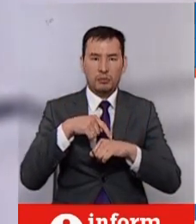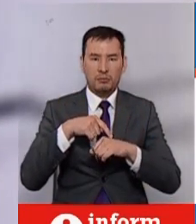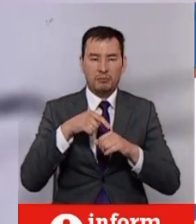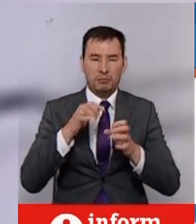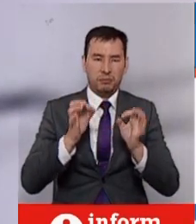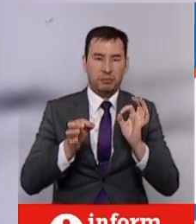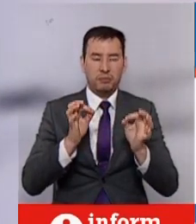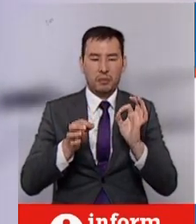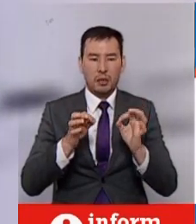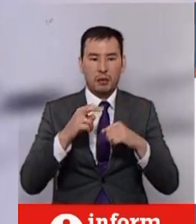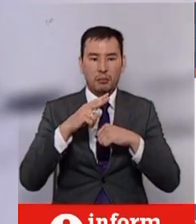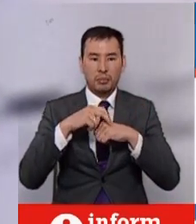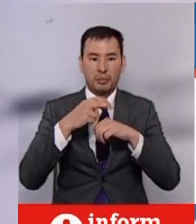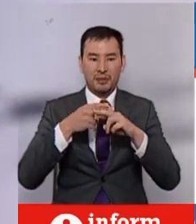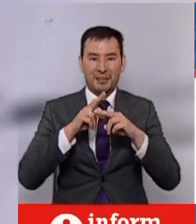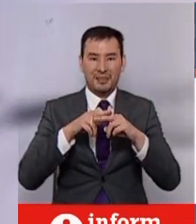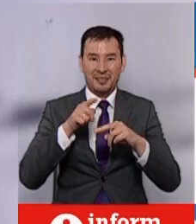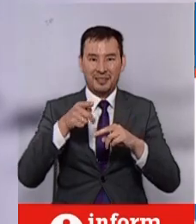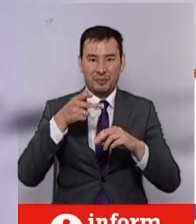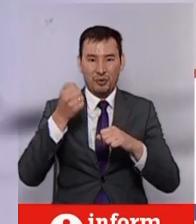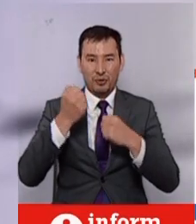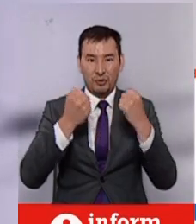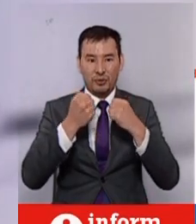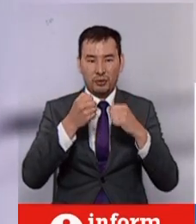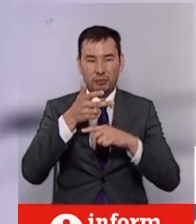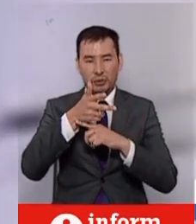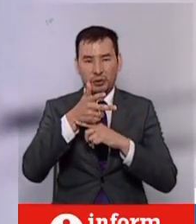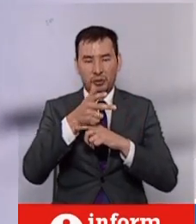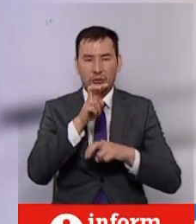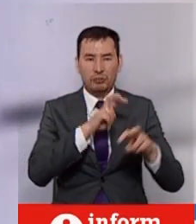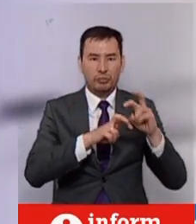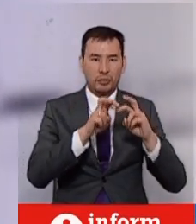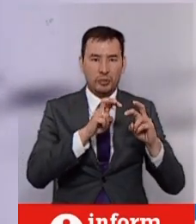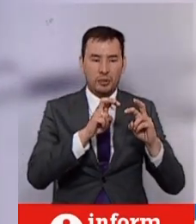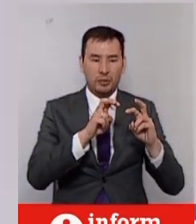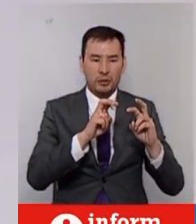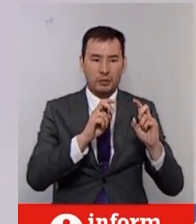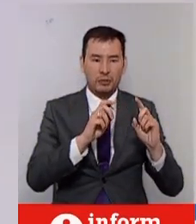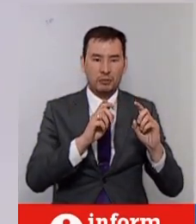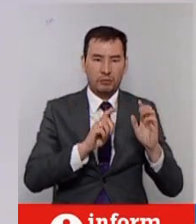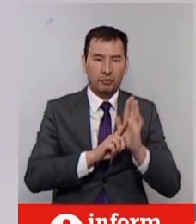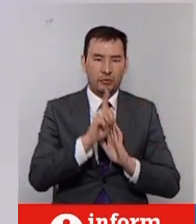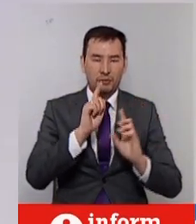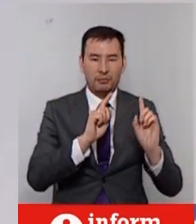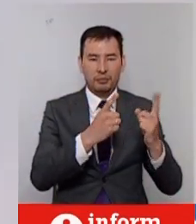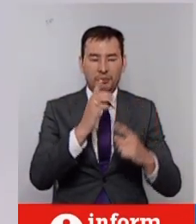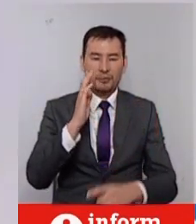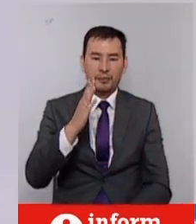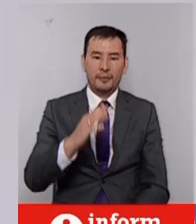дәрігерлер. Ал полиция баланы қағып кеткен жүргізушіні бейнебақылау камерасы арқылы тауып оған қатысты іс қозғады.